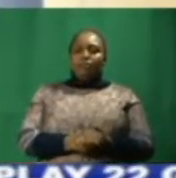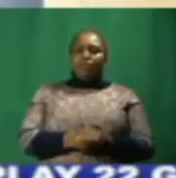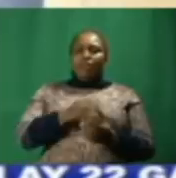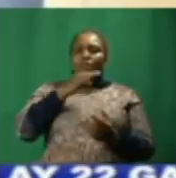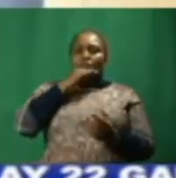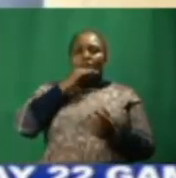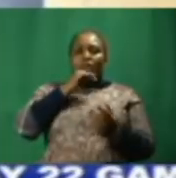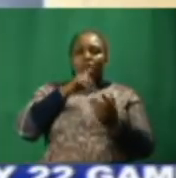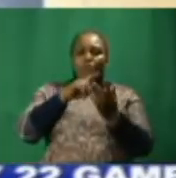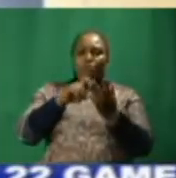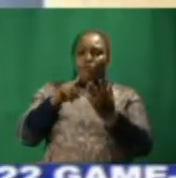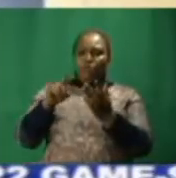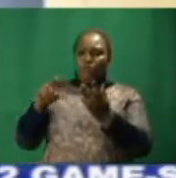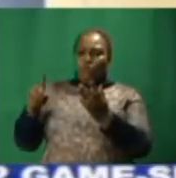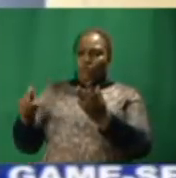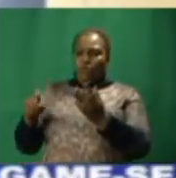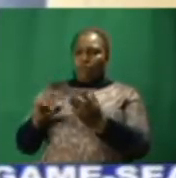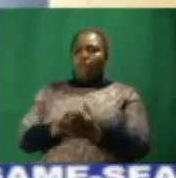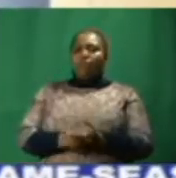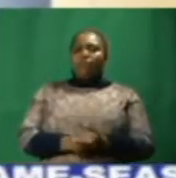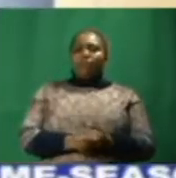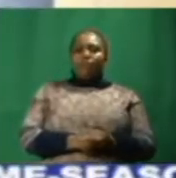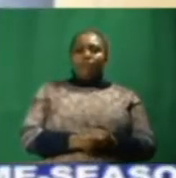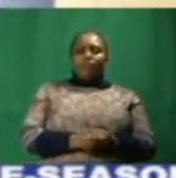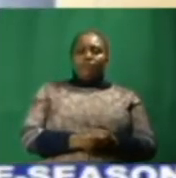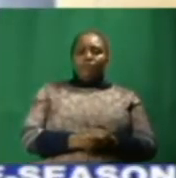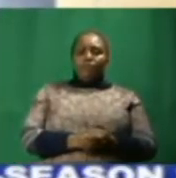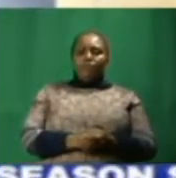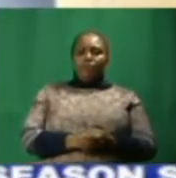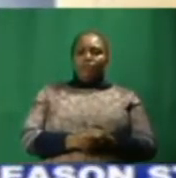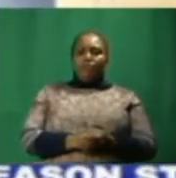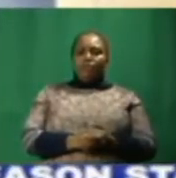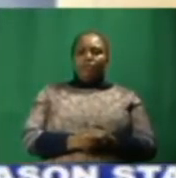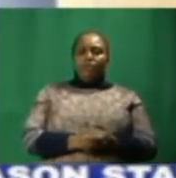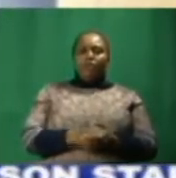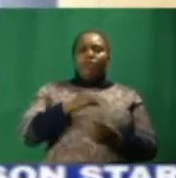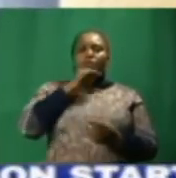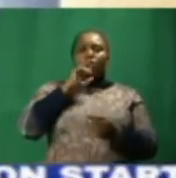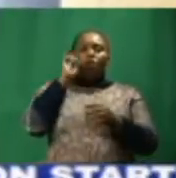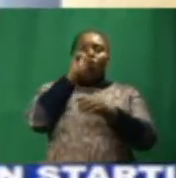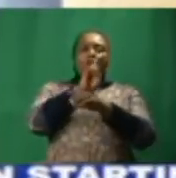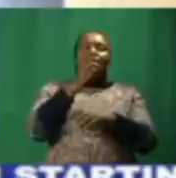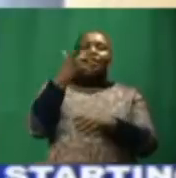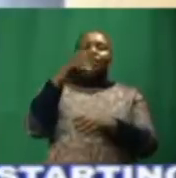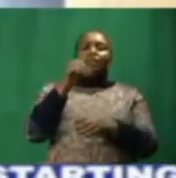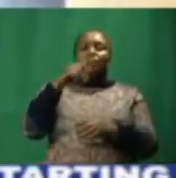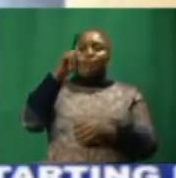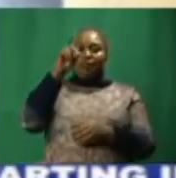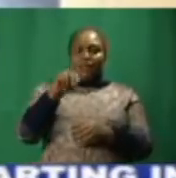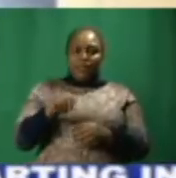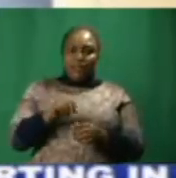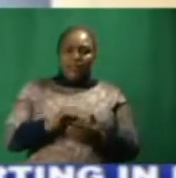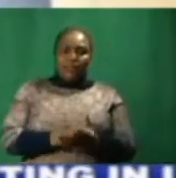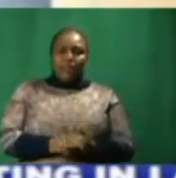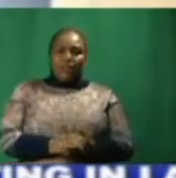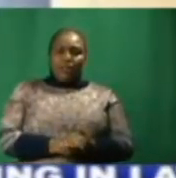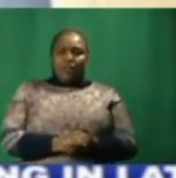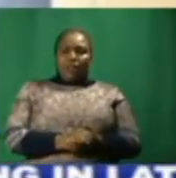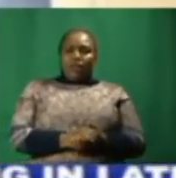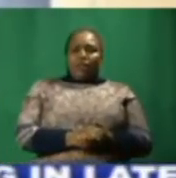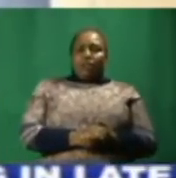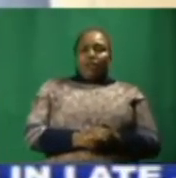sanitizer lenalo le alcohol lengetulwa 70%. So sithi